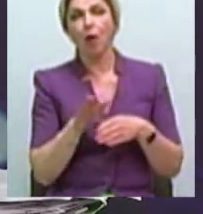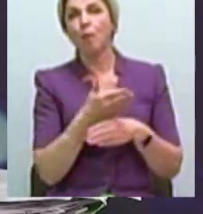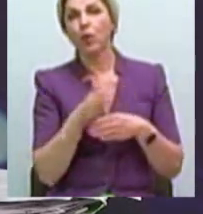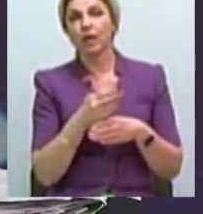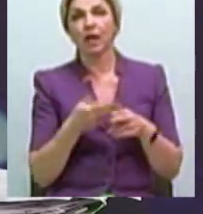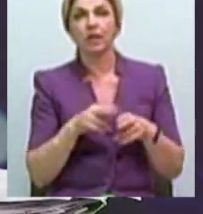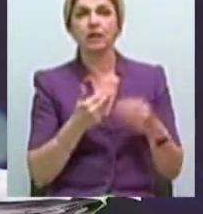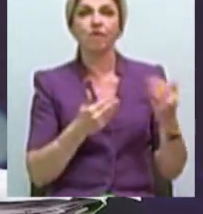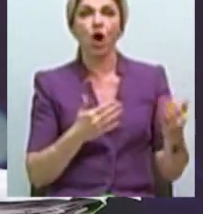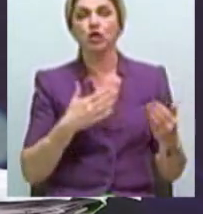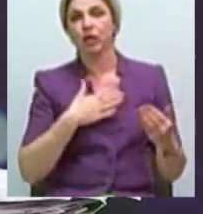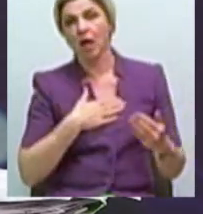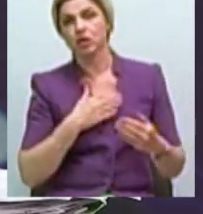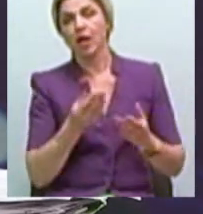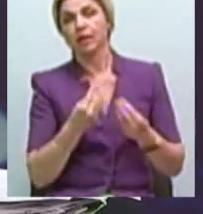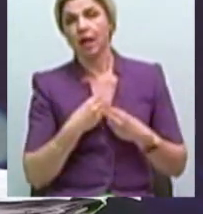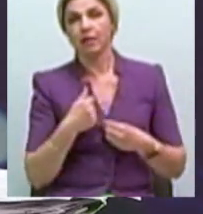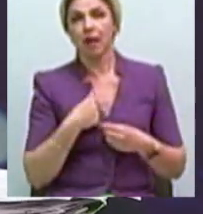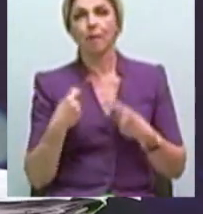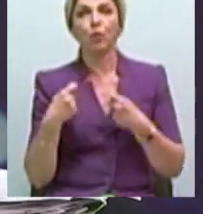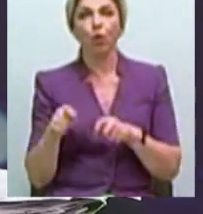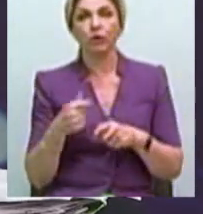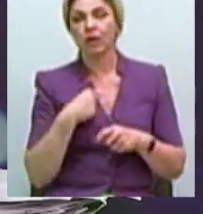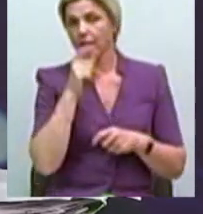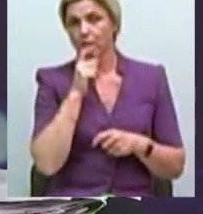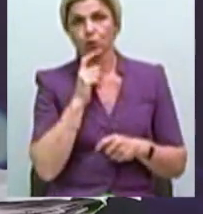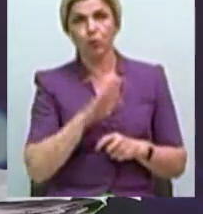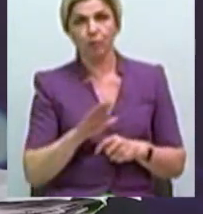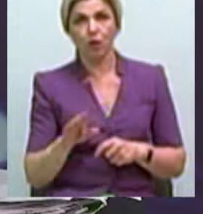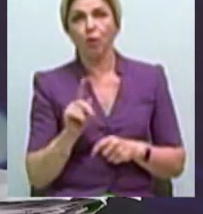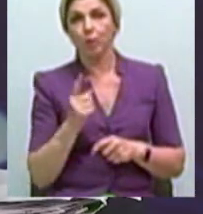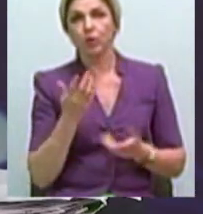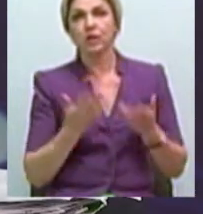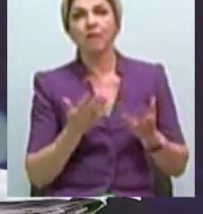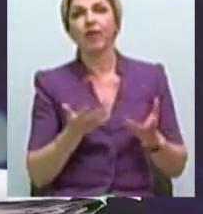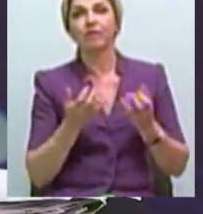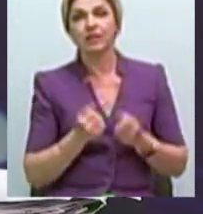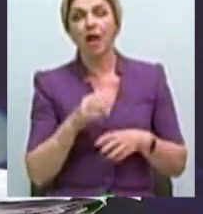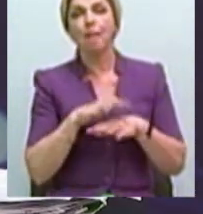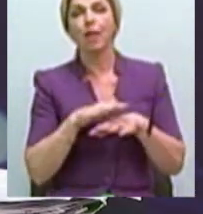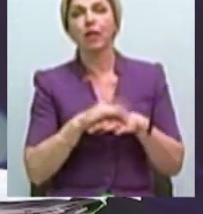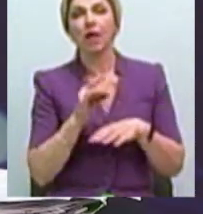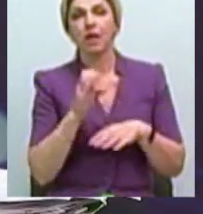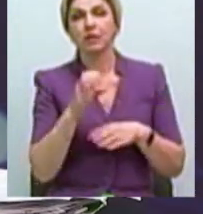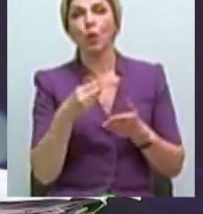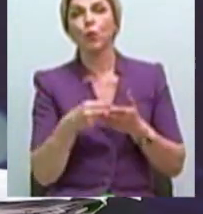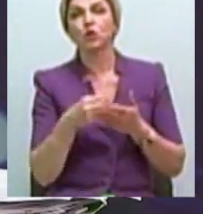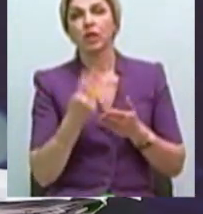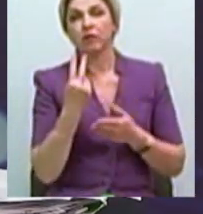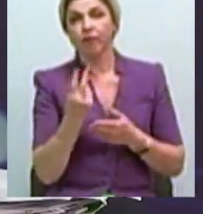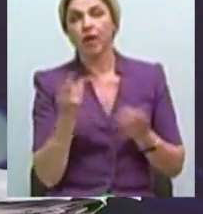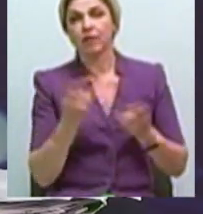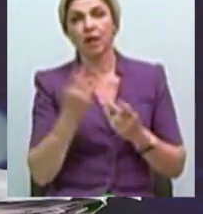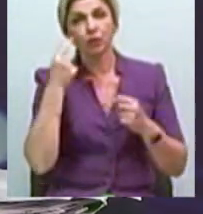це наше, це ваше, віддайте нам, ми продамо, я не розумію. Тому що якщо брати баланс бюджетів двох, то необхідно